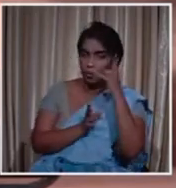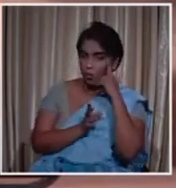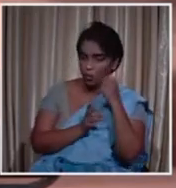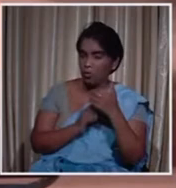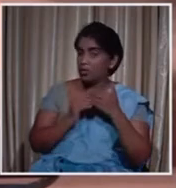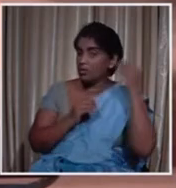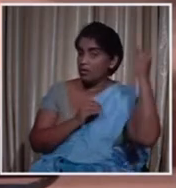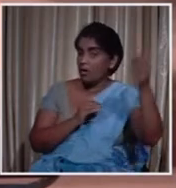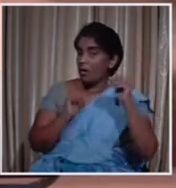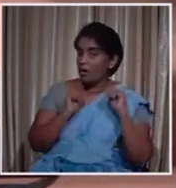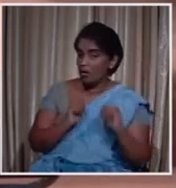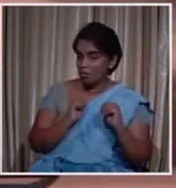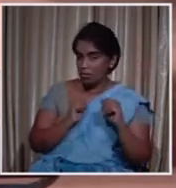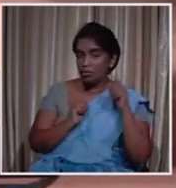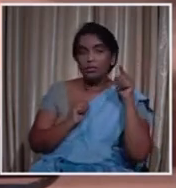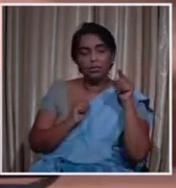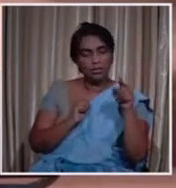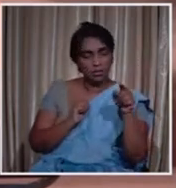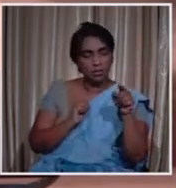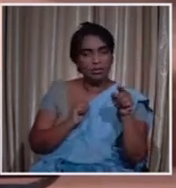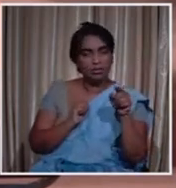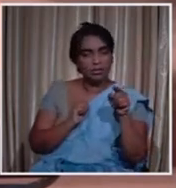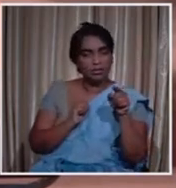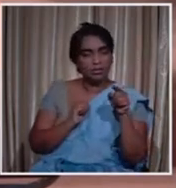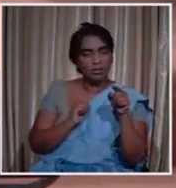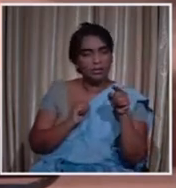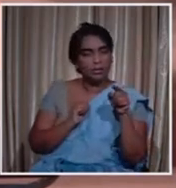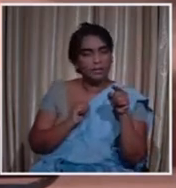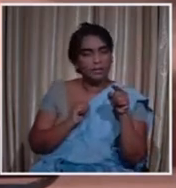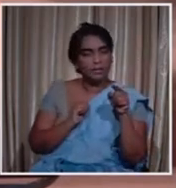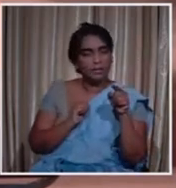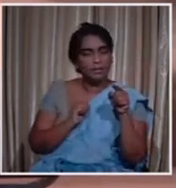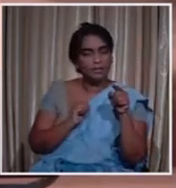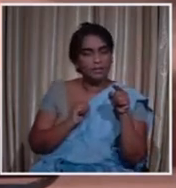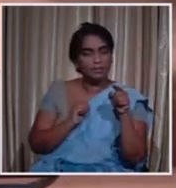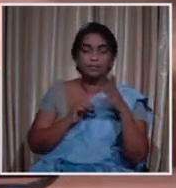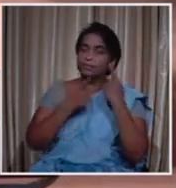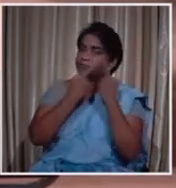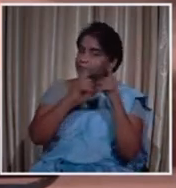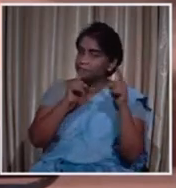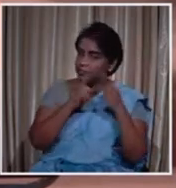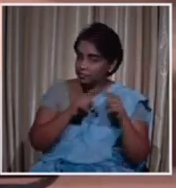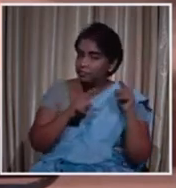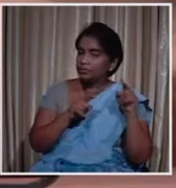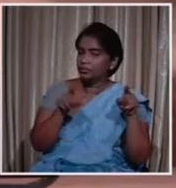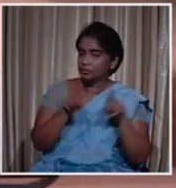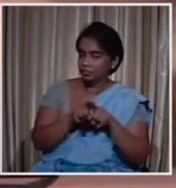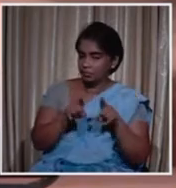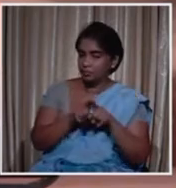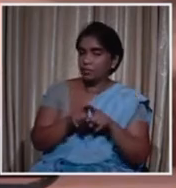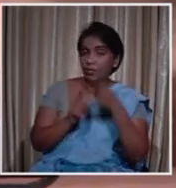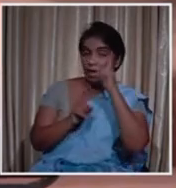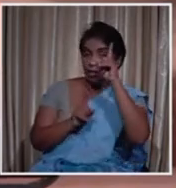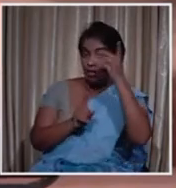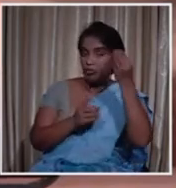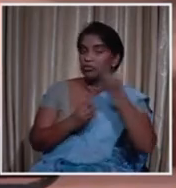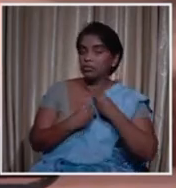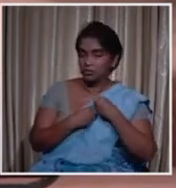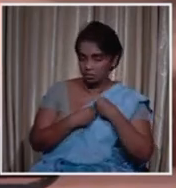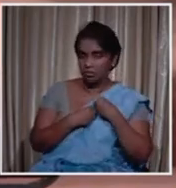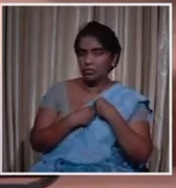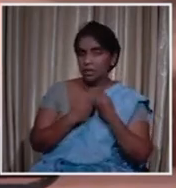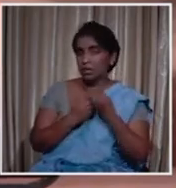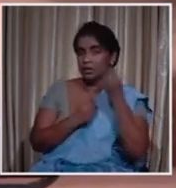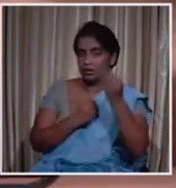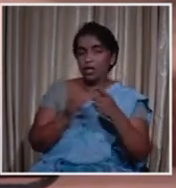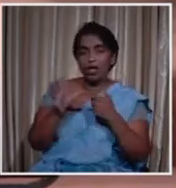அவர் எண்ணத்தாட்சியிலே எரிக்கப்படுவார், கழுமரத்திலே ஏற்றப்படுவார், முள்மரத்திலே ஏற்றப்படுவார் என்று ஒவ்வொருவருக்குமான தண்டனைகள்